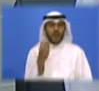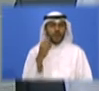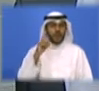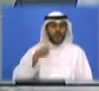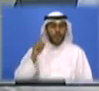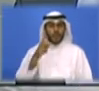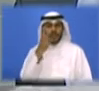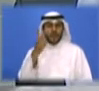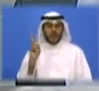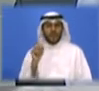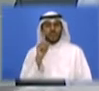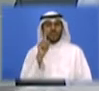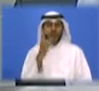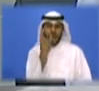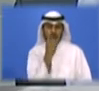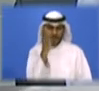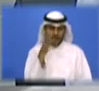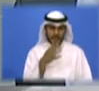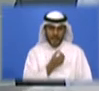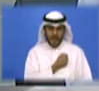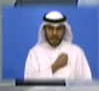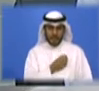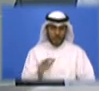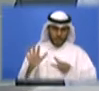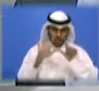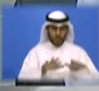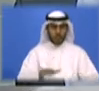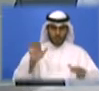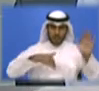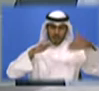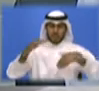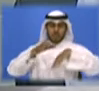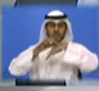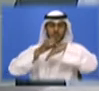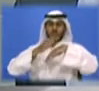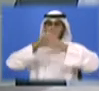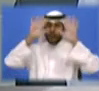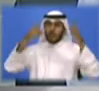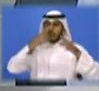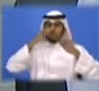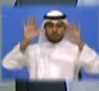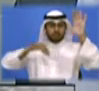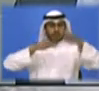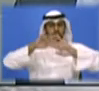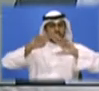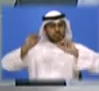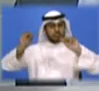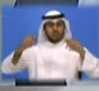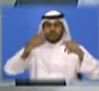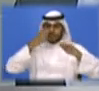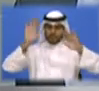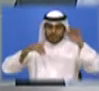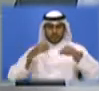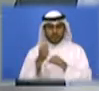في تاريخ 22/10 الأربعاء القادم، وراح نستقبل كل السيدات اللي حابين